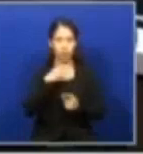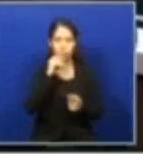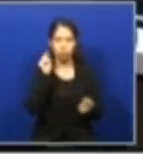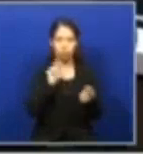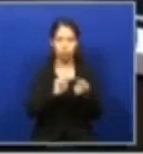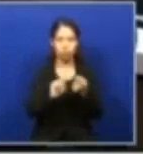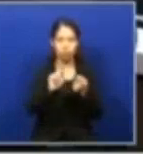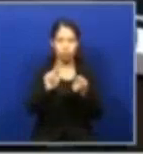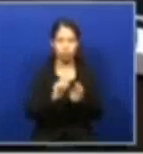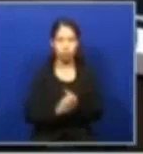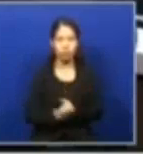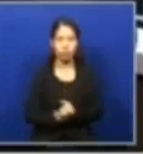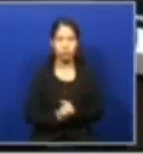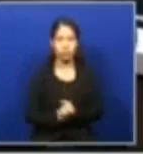าะ